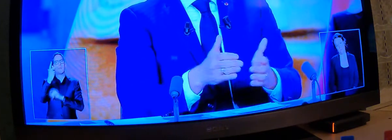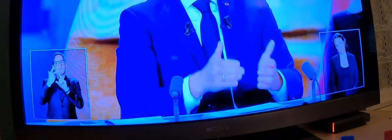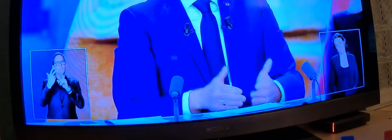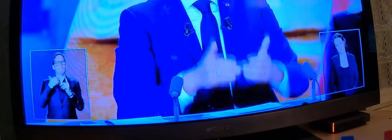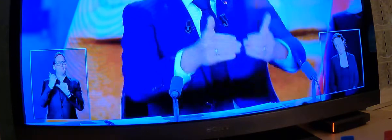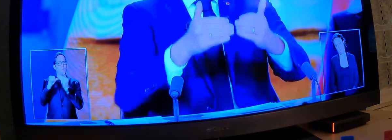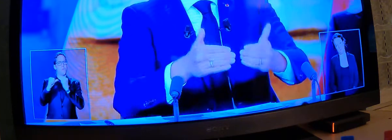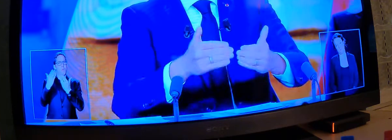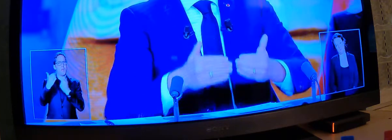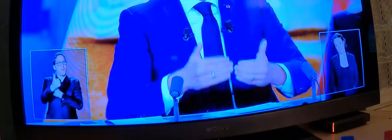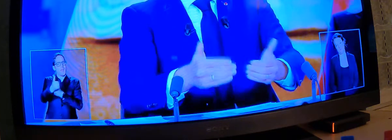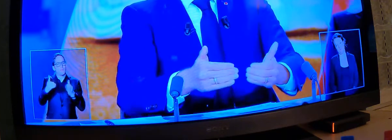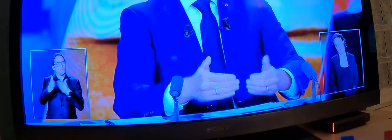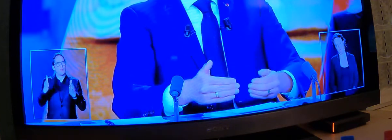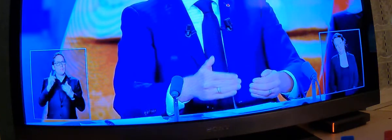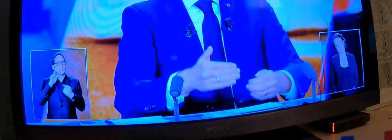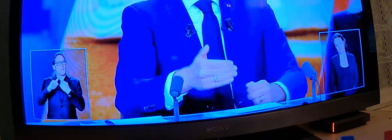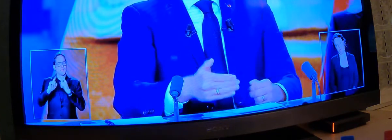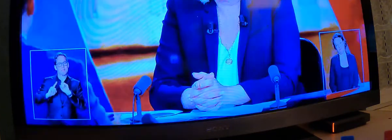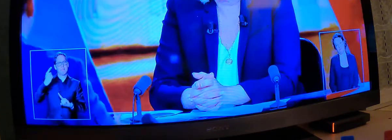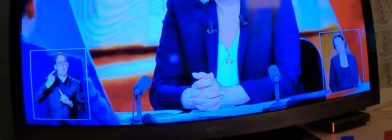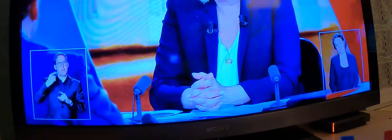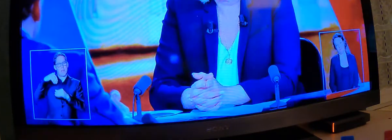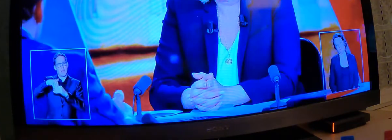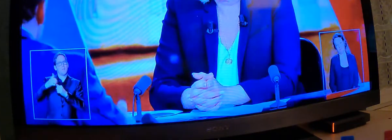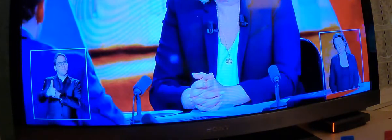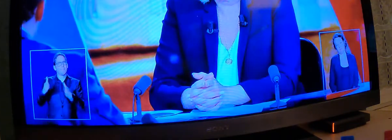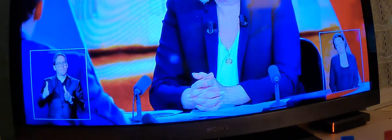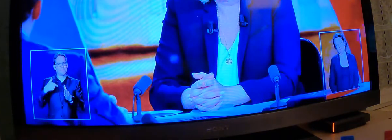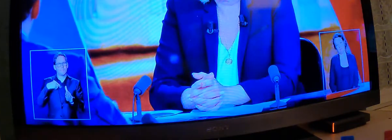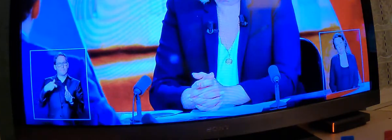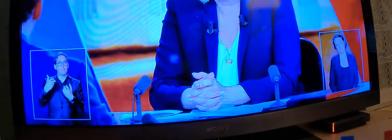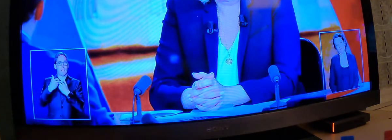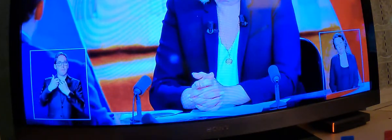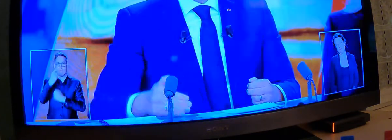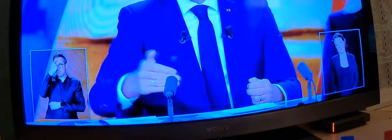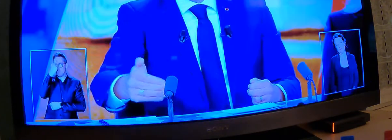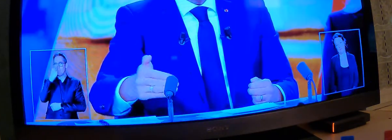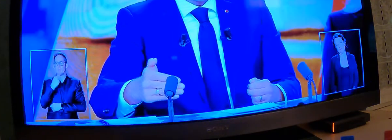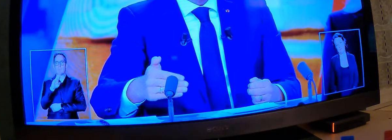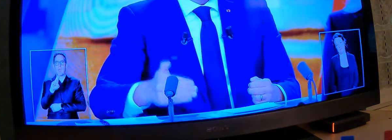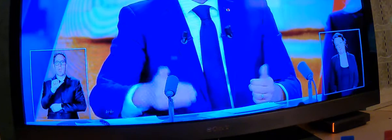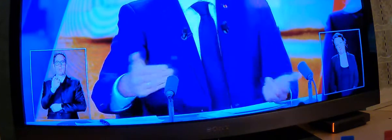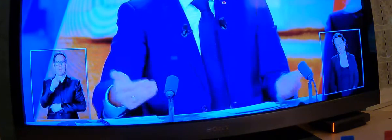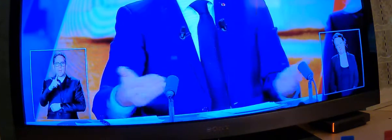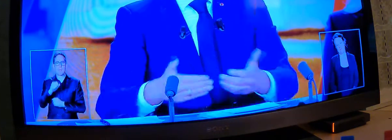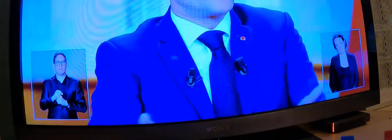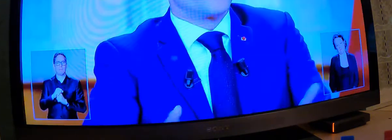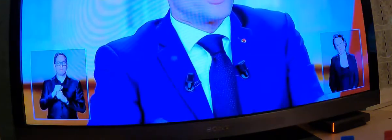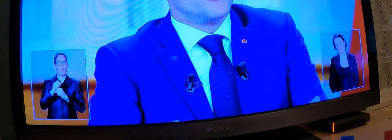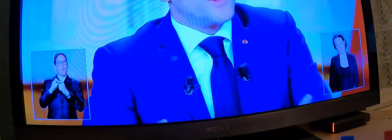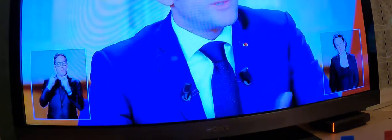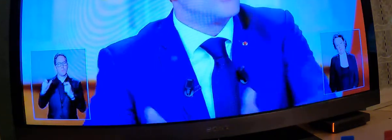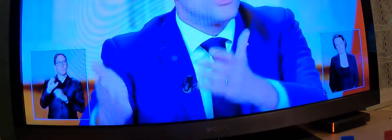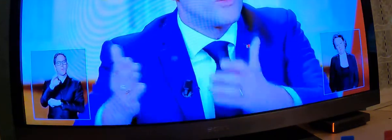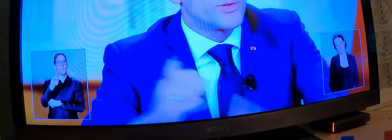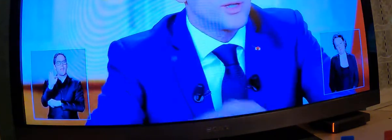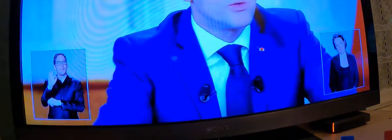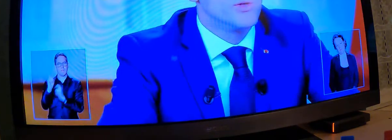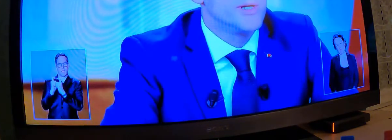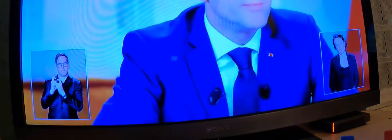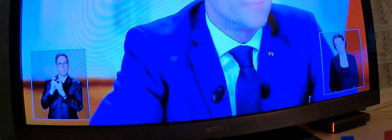donc, les personnes qu'on embauche dans ces régimes, en particulier la RATP, EDF, ne doivent plus être embauchées dans un régime spécial.